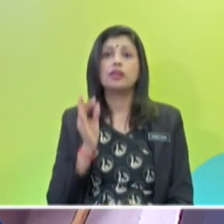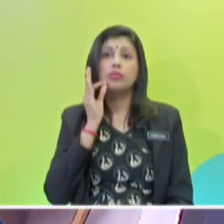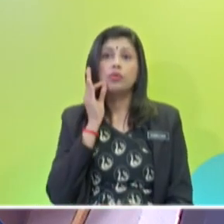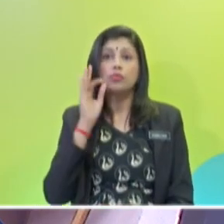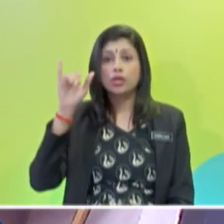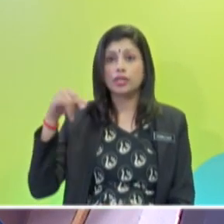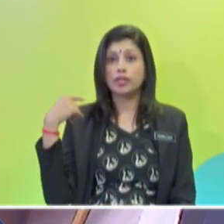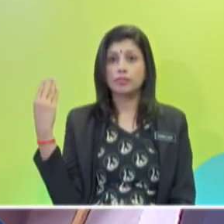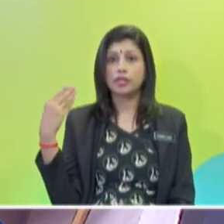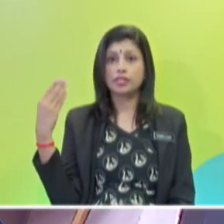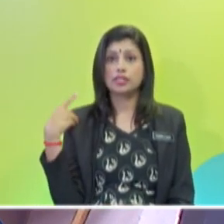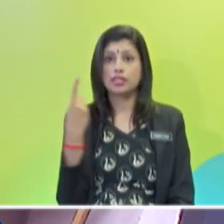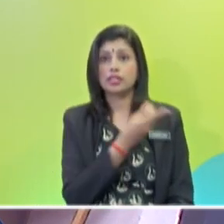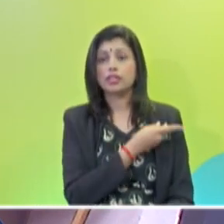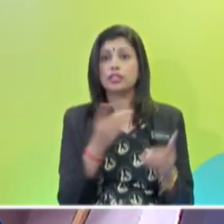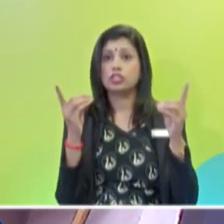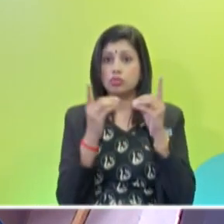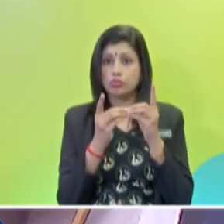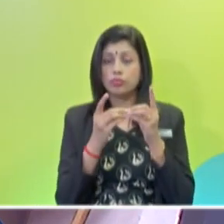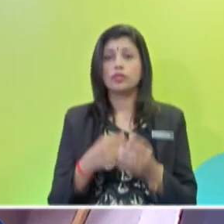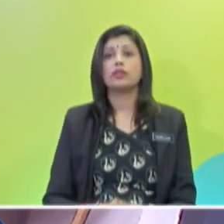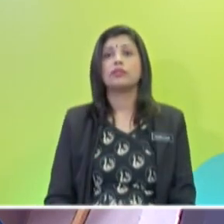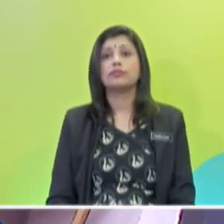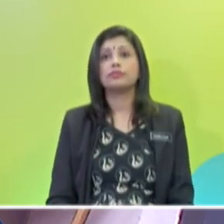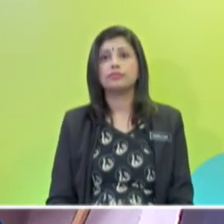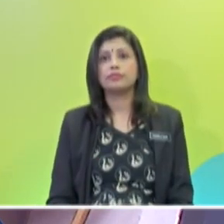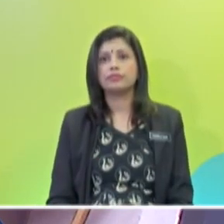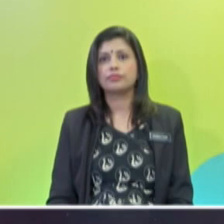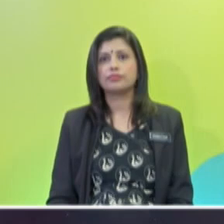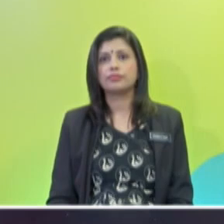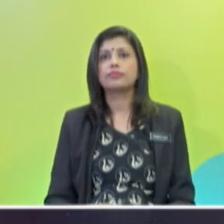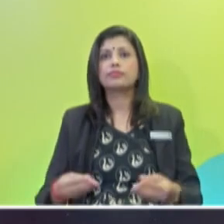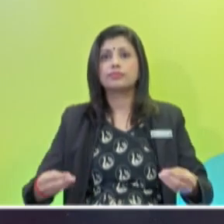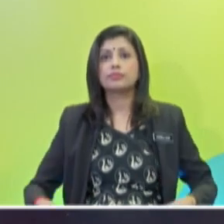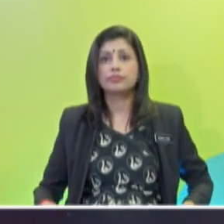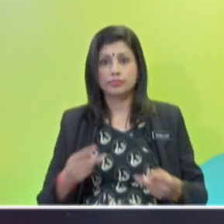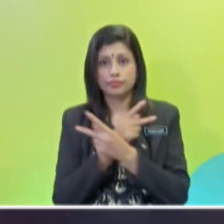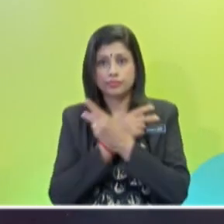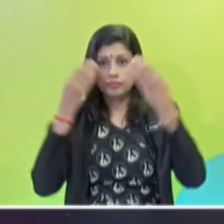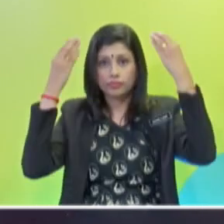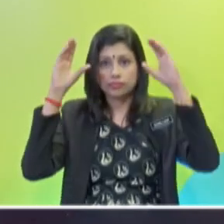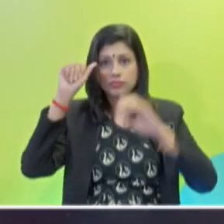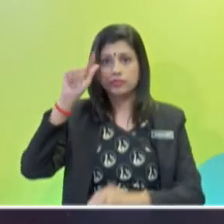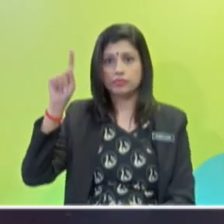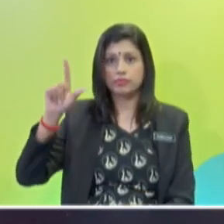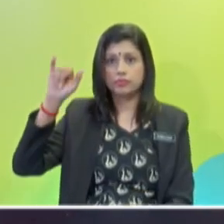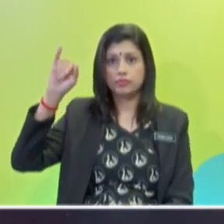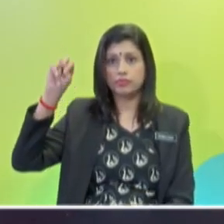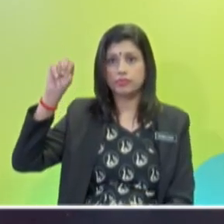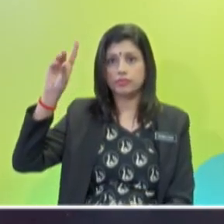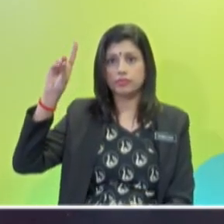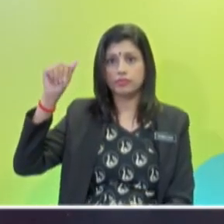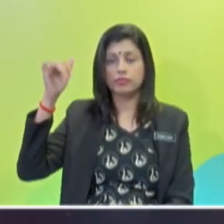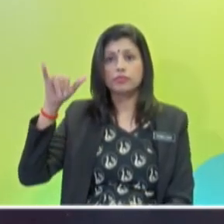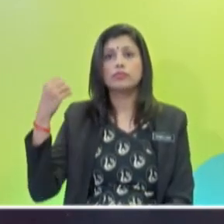yang biasa kita jumpa di sekeliling kita. Betul tu. Terima kasih banyak-banyak kepada Cikgu Azrinda yang dah kongsikan